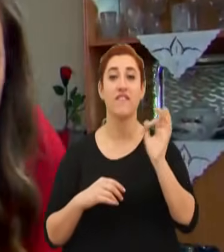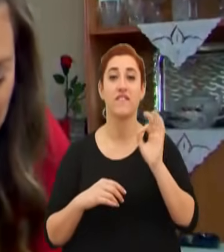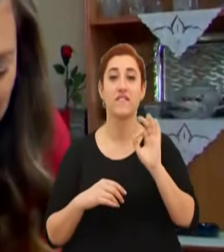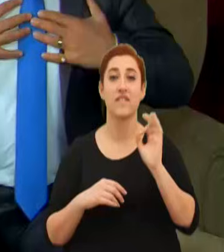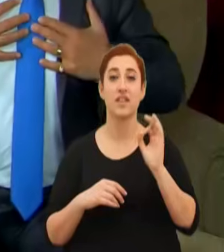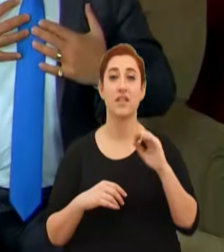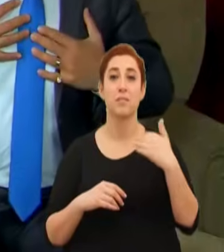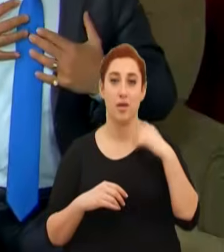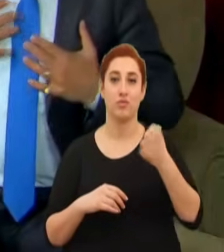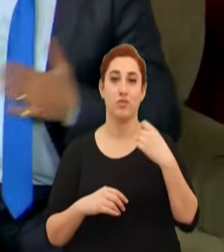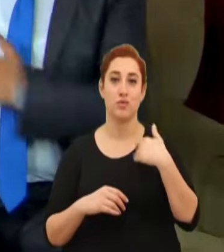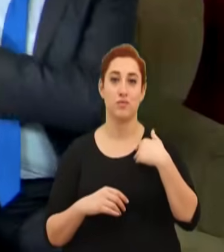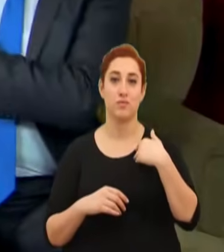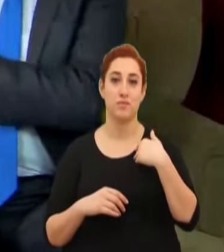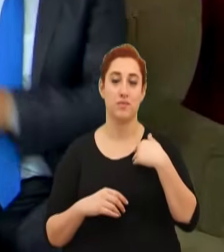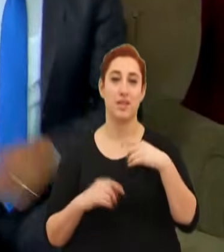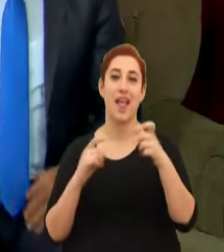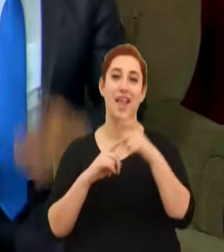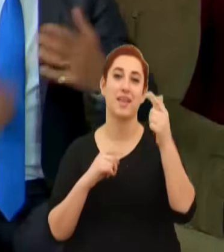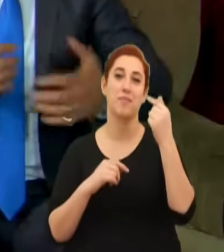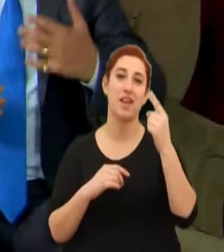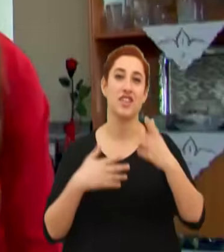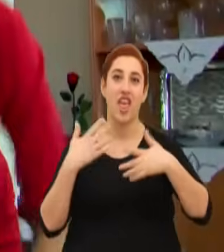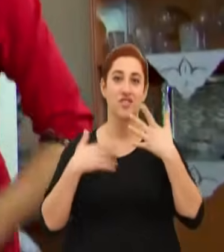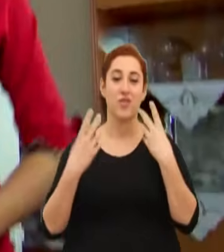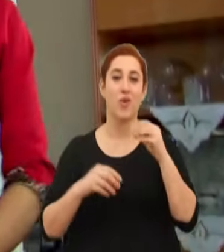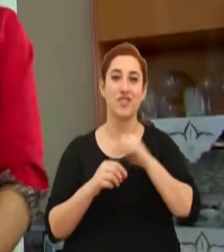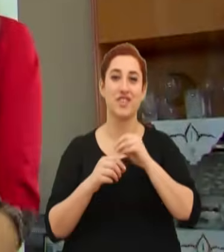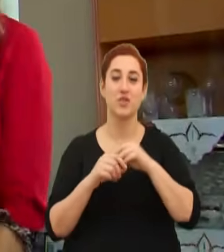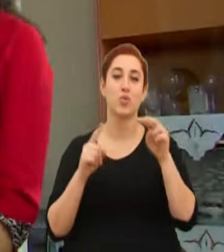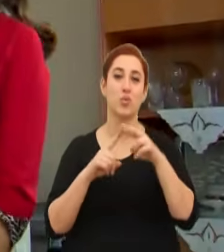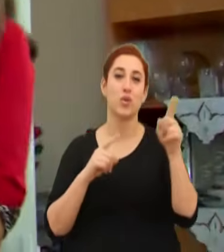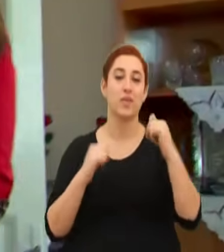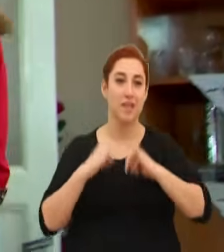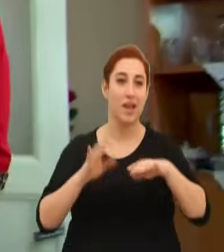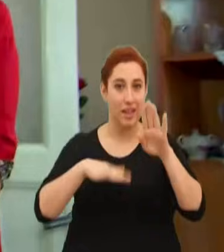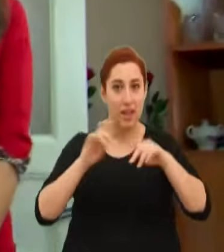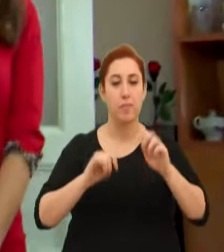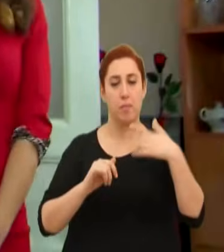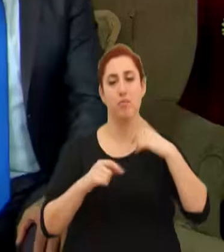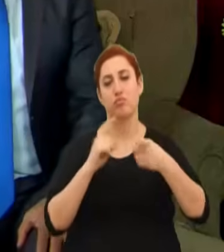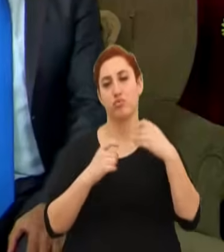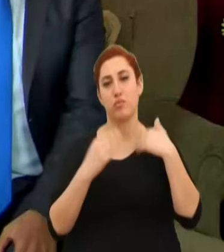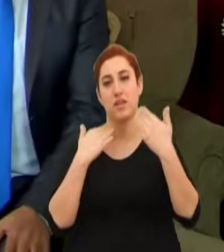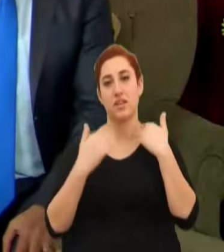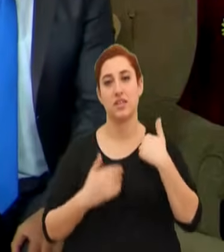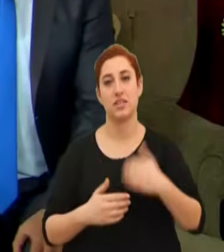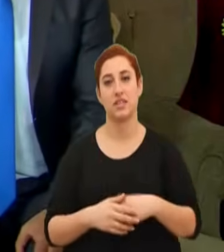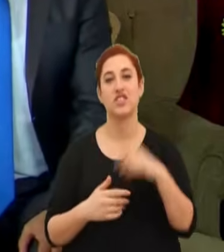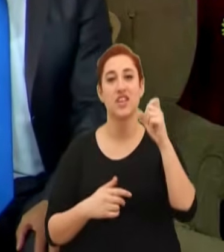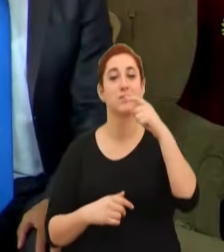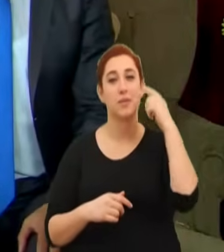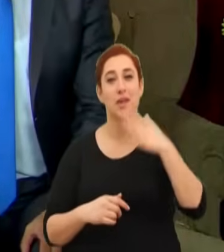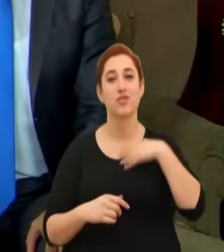Evet. Ben buldum. Erdem biraz tabii heyecanlı olduğu için Nurhan da onu sakinleştirdi. Ama ben buldum adresi. Evet